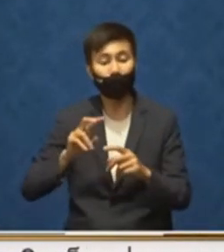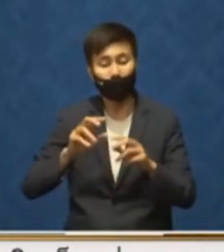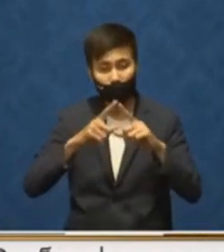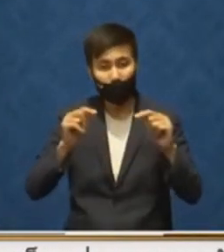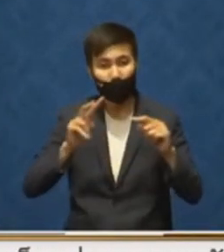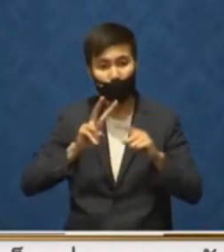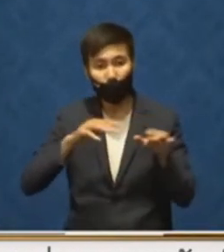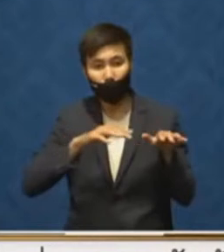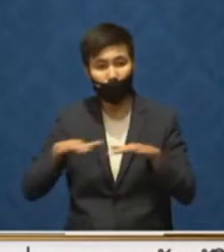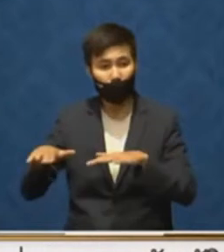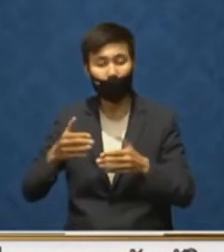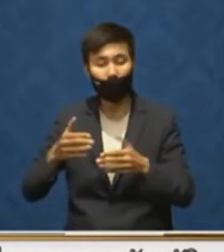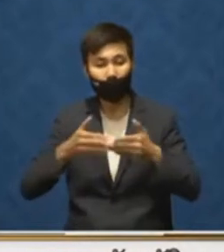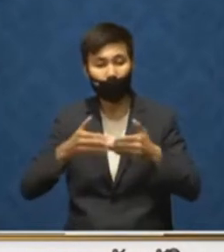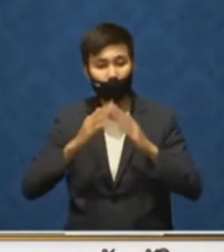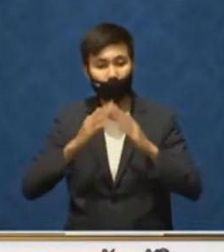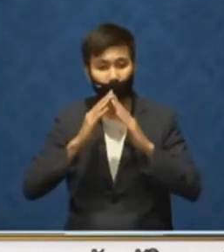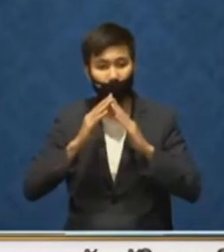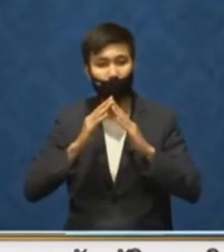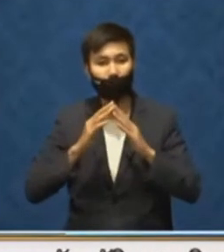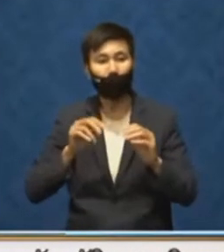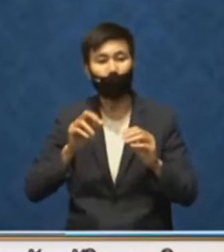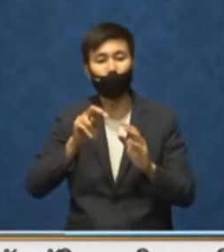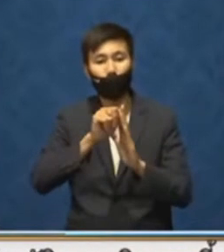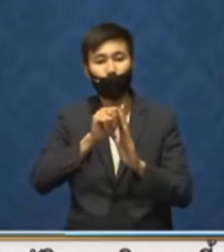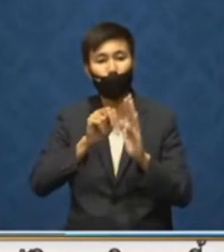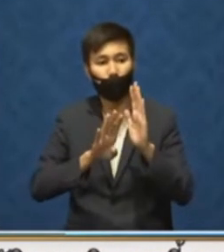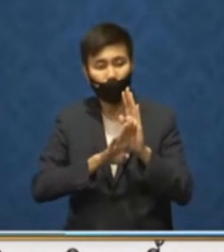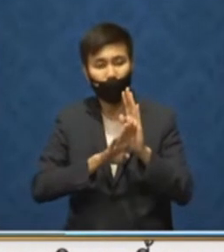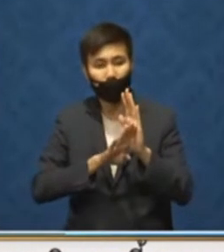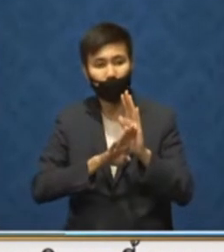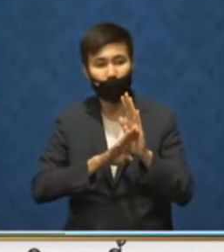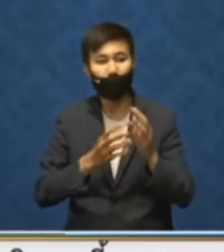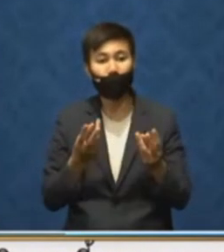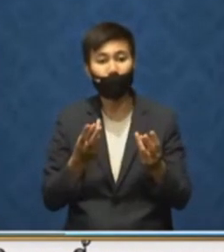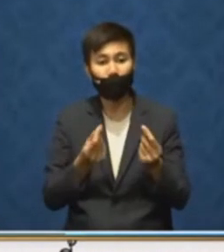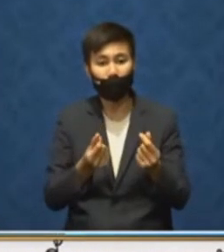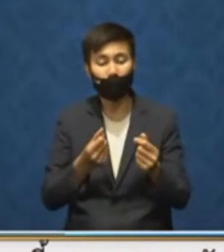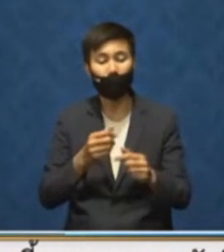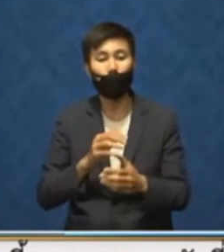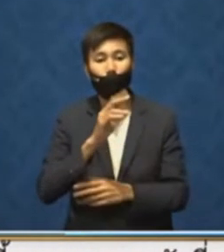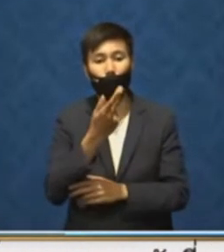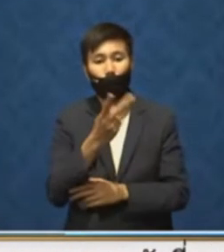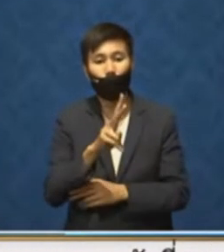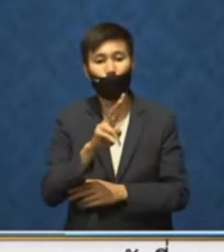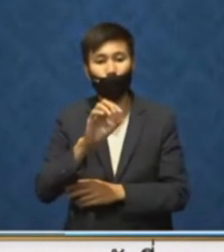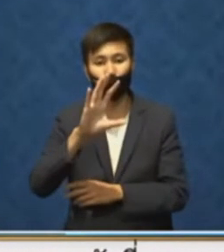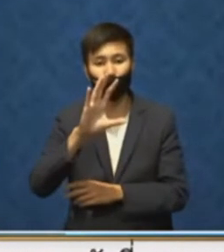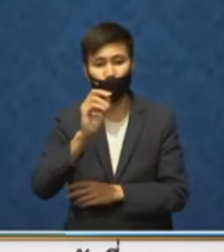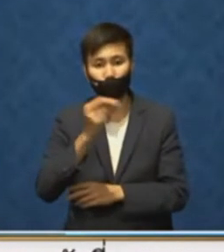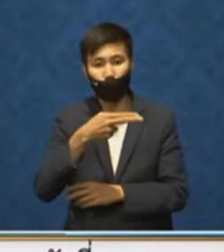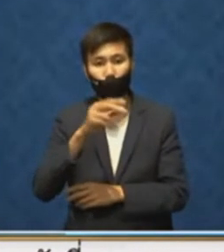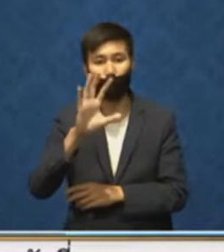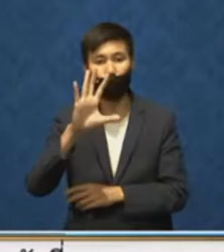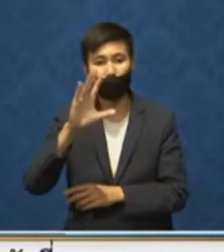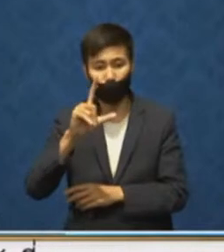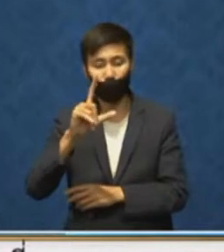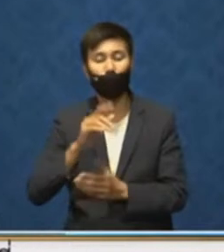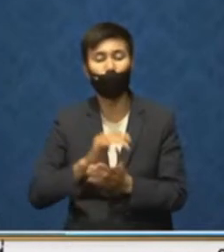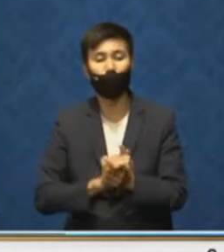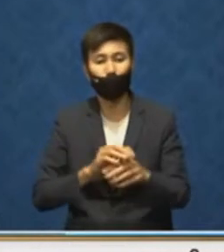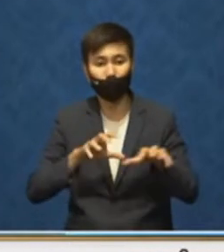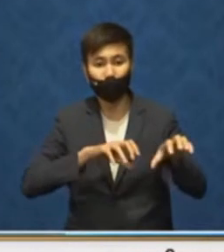ครรภ์ทำการที่สบายที่ดินแห่งชาตินะครับซึ่งที่เรียกว่ากทช.นะครับเพื่อรัชกาลที่ 1ของประเทศ